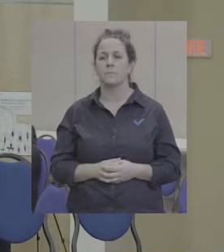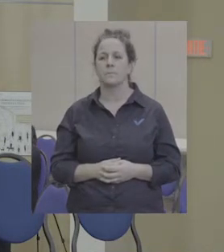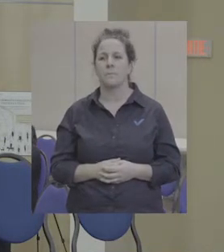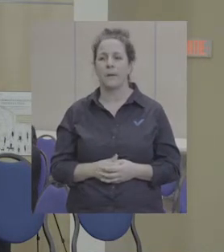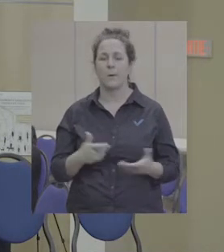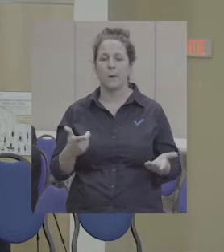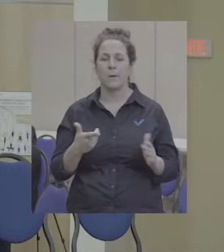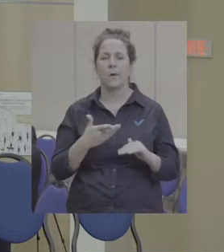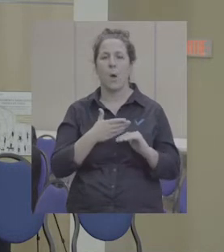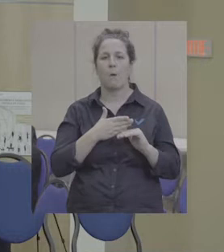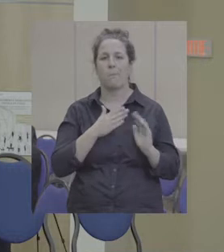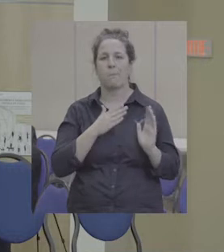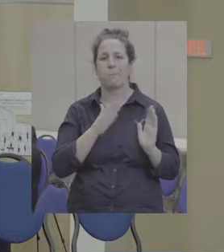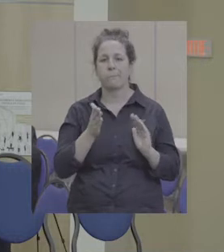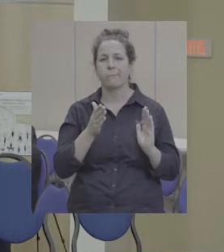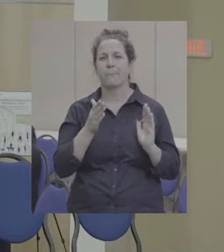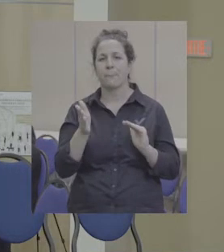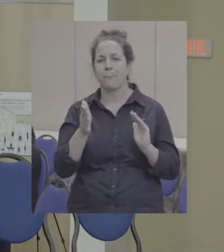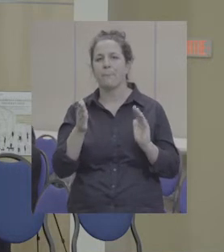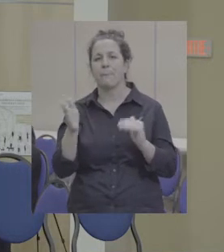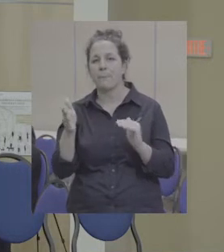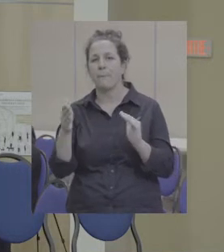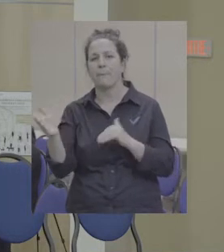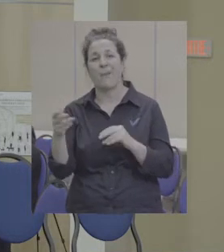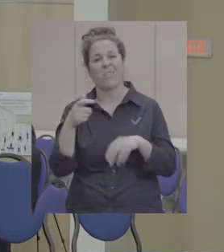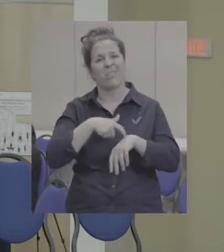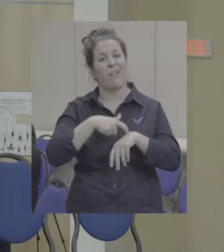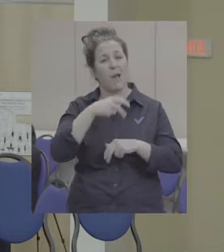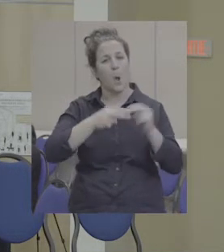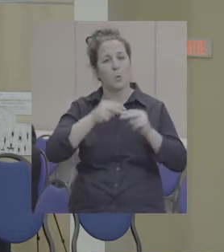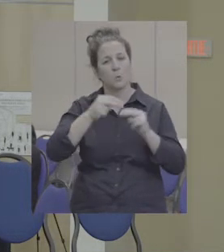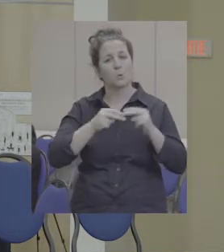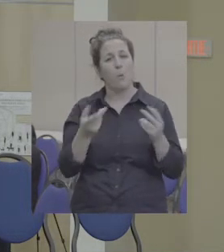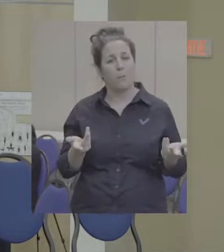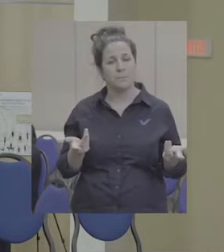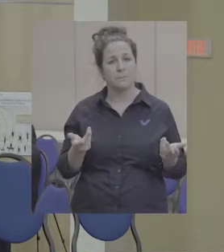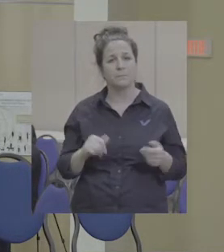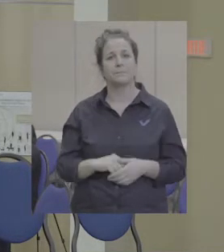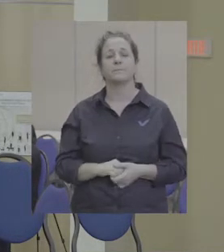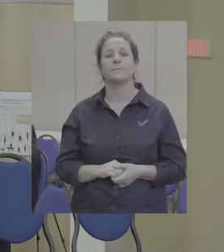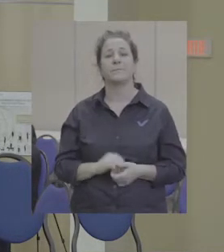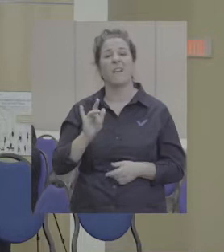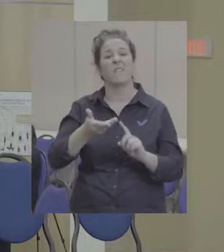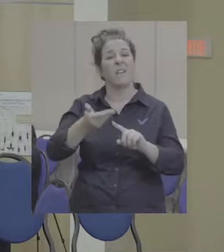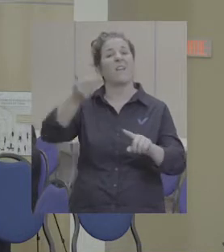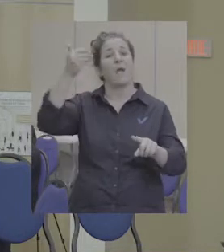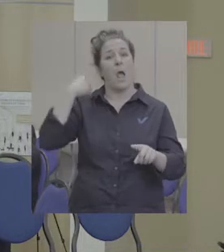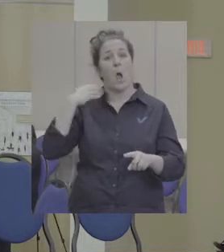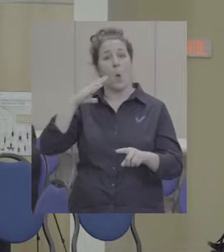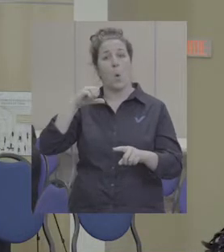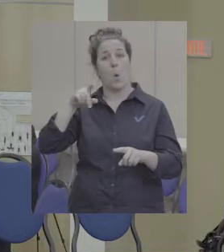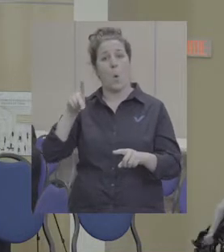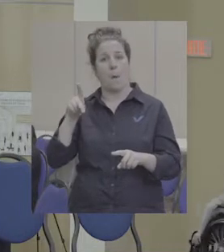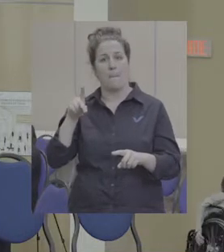plusieurs retards de construction, parce qu'à l'époque, la